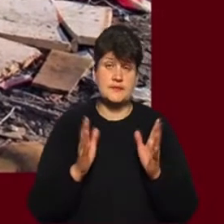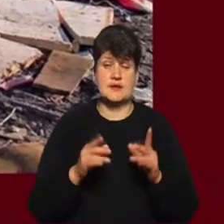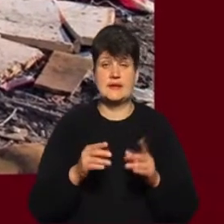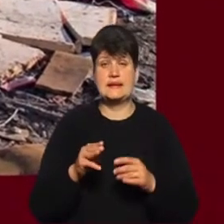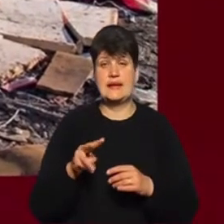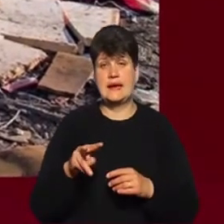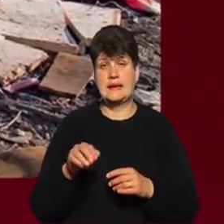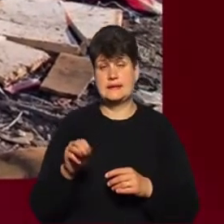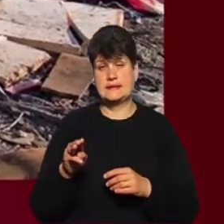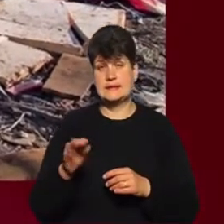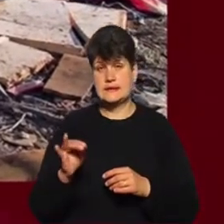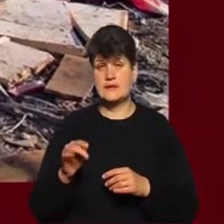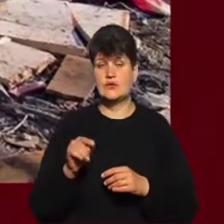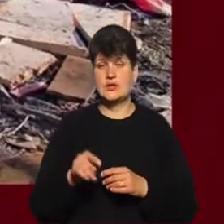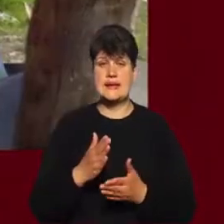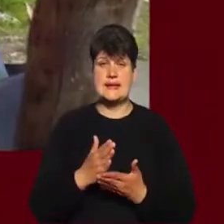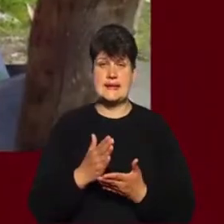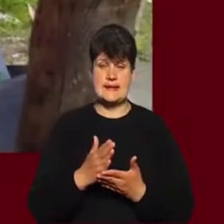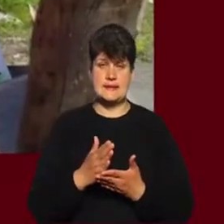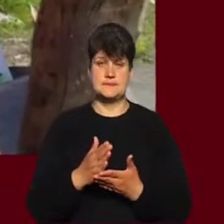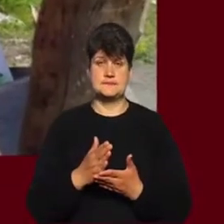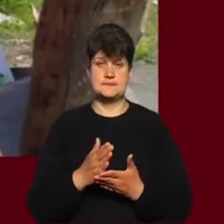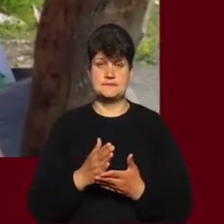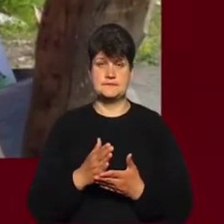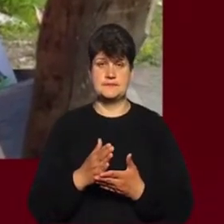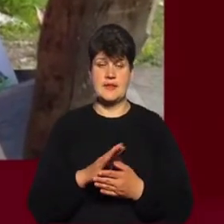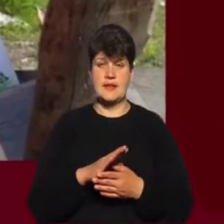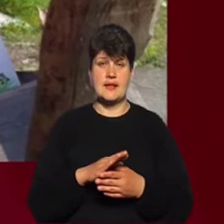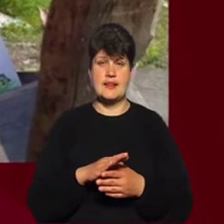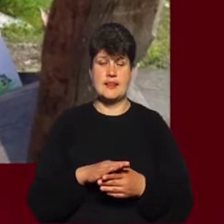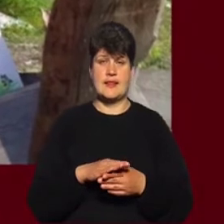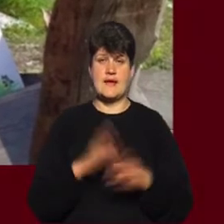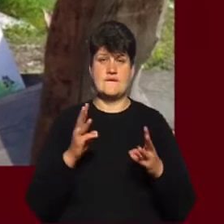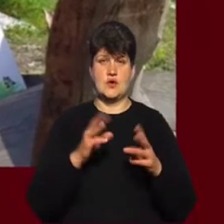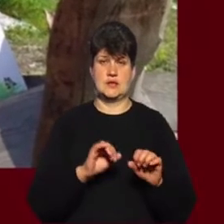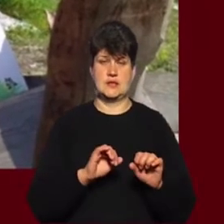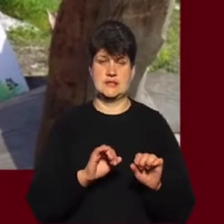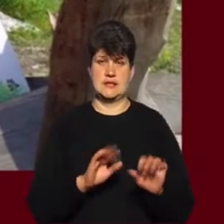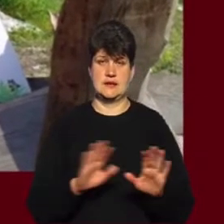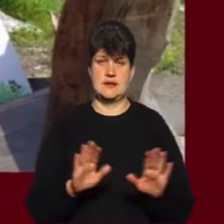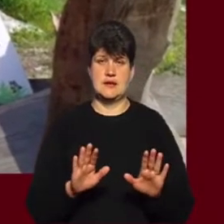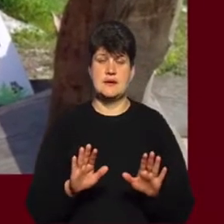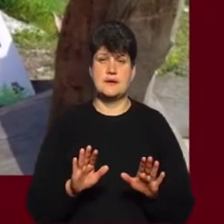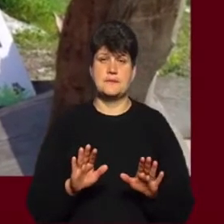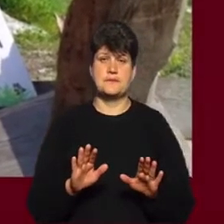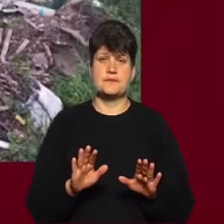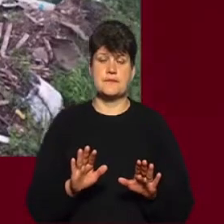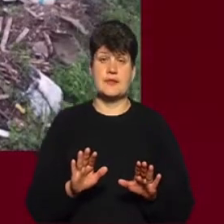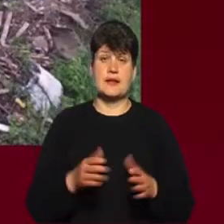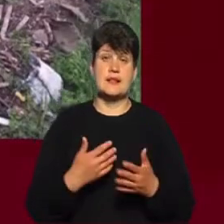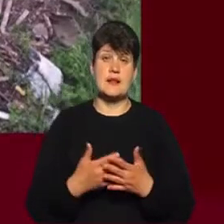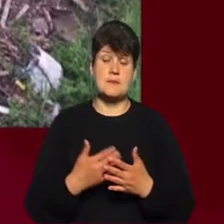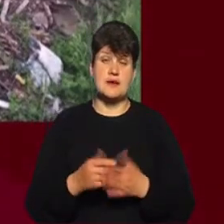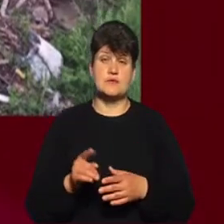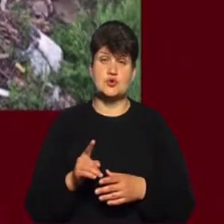тобто вони є, ну, не вогнестійкими, будемо говорити, так? І напевно, що переважання